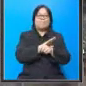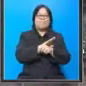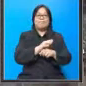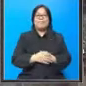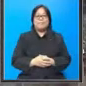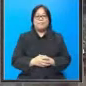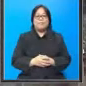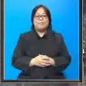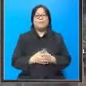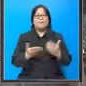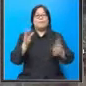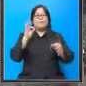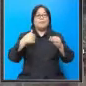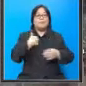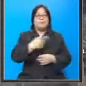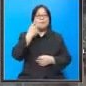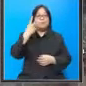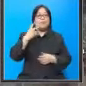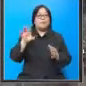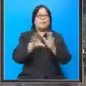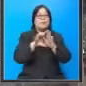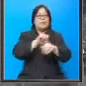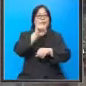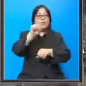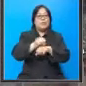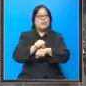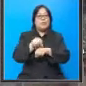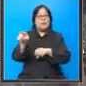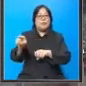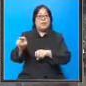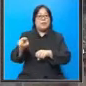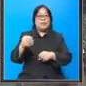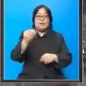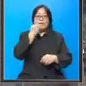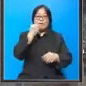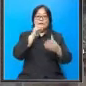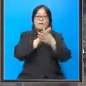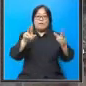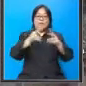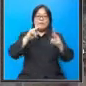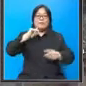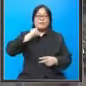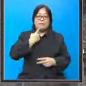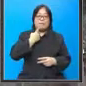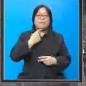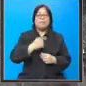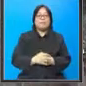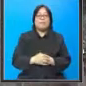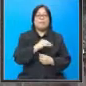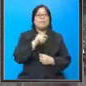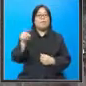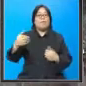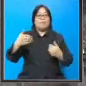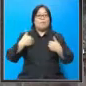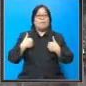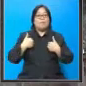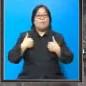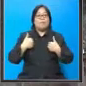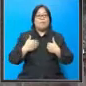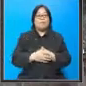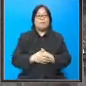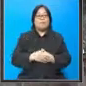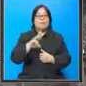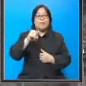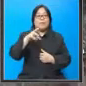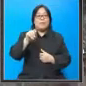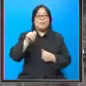mencukupi jadi kalau kita tengok negara Singapura mereka Detik food safety garis Wesley dan mereka mempunyai Revita